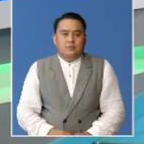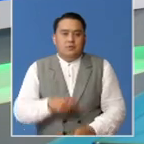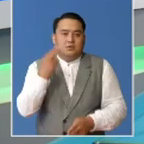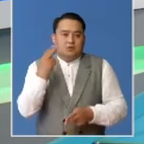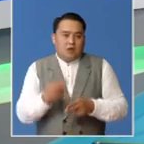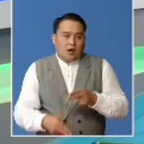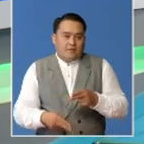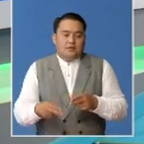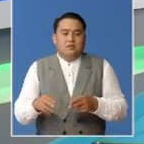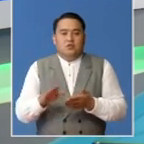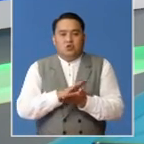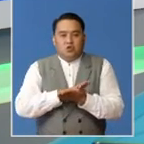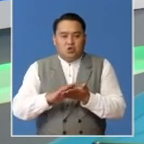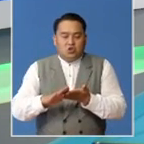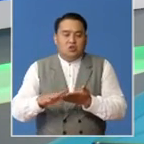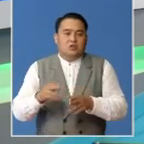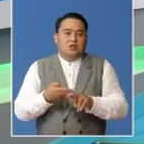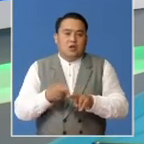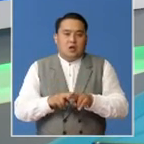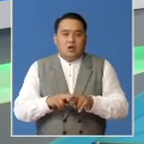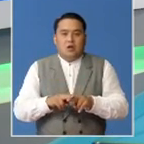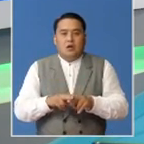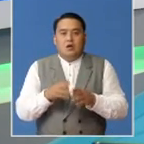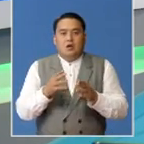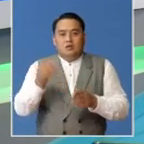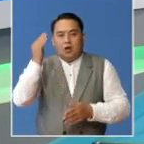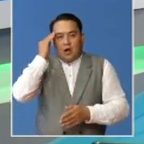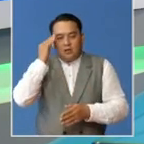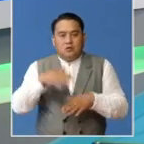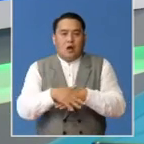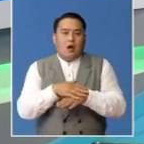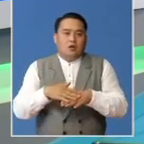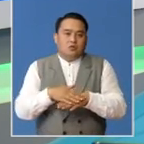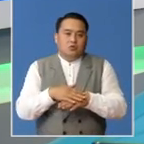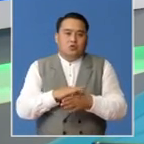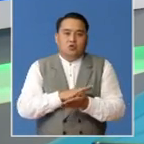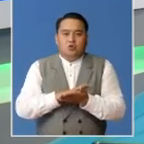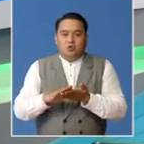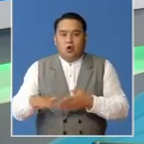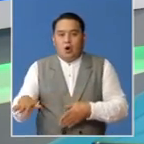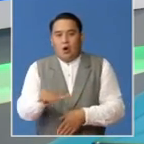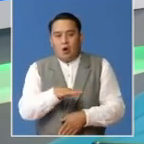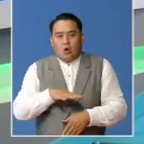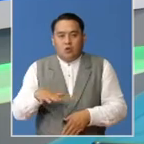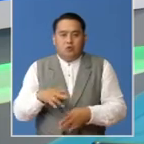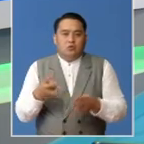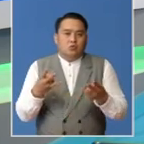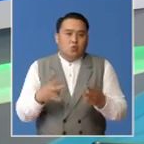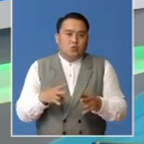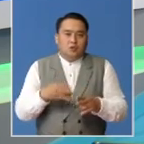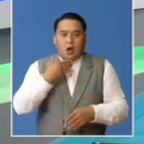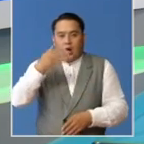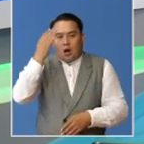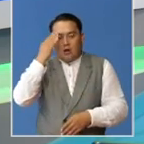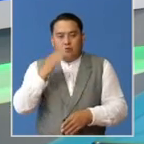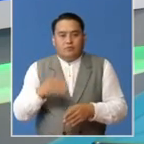Близится очередной сезон санитарной очистки. Увы, рассчитывать на сознательность населения и чистоту окружающей среды не приходится.